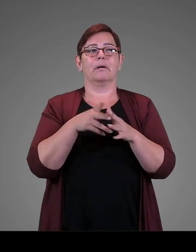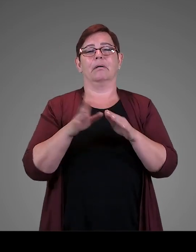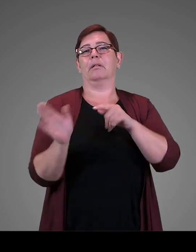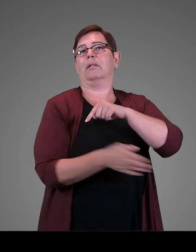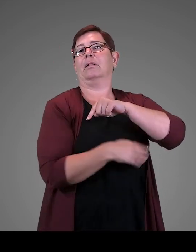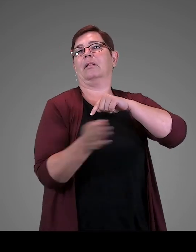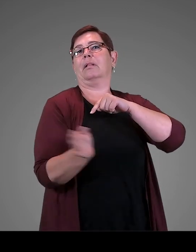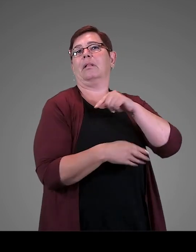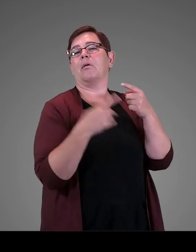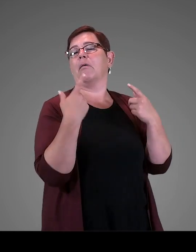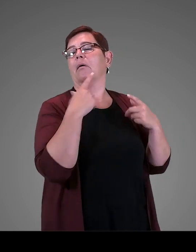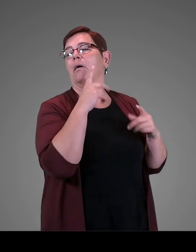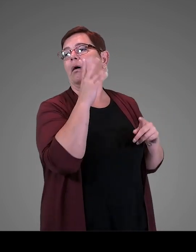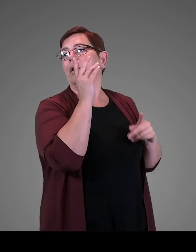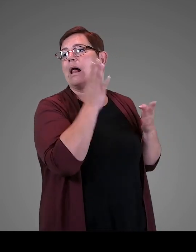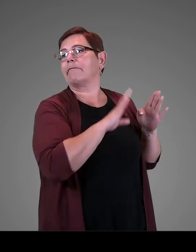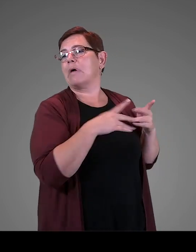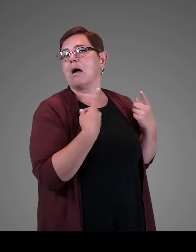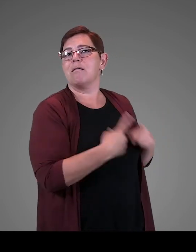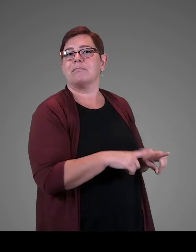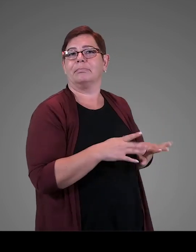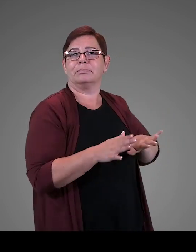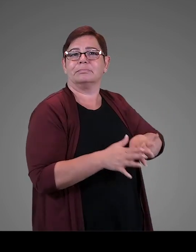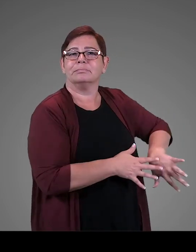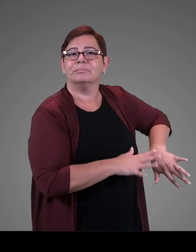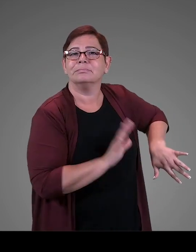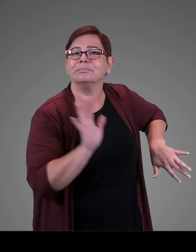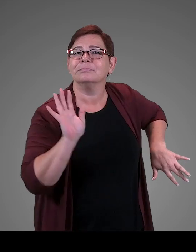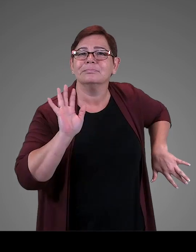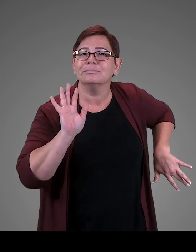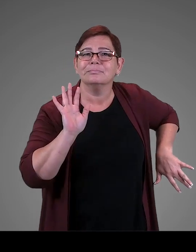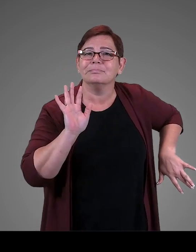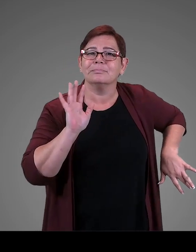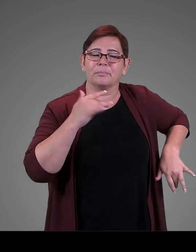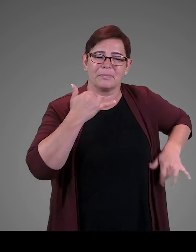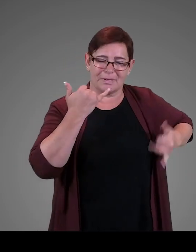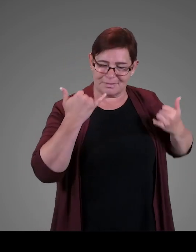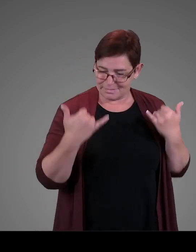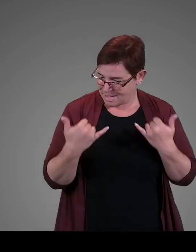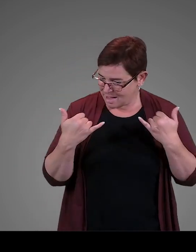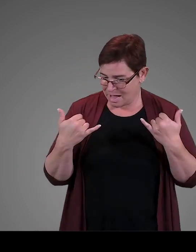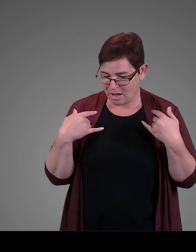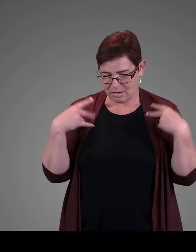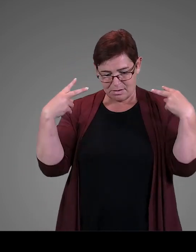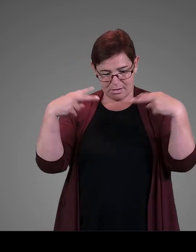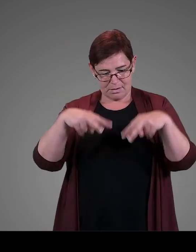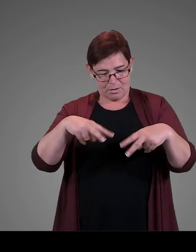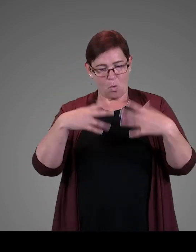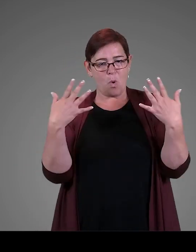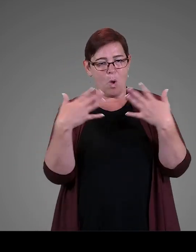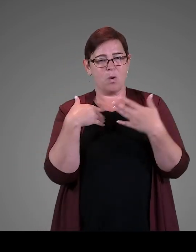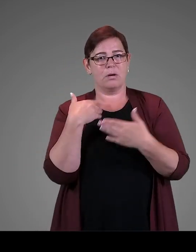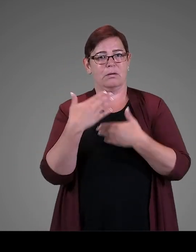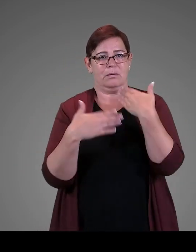mais pas en niant nécessairement ce qui s'est passé avant puis ce on vit actuellement.